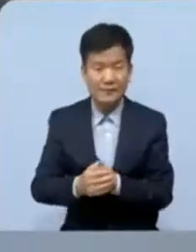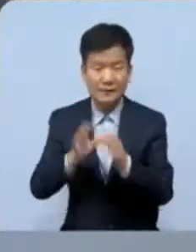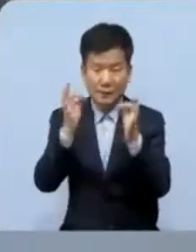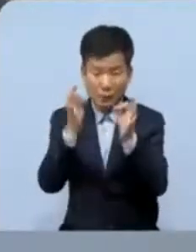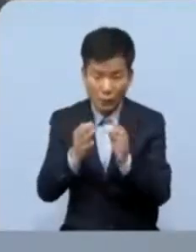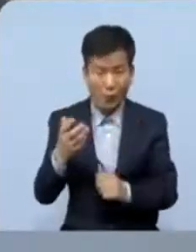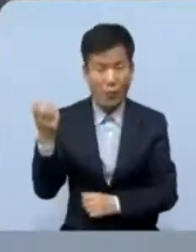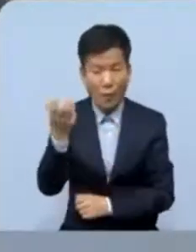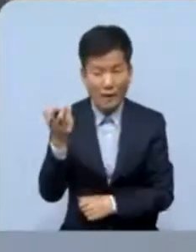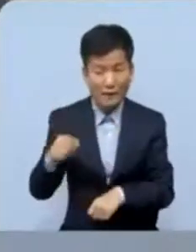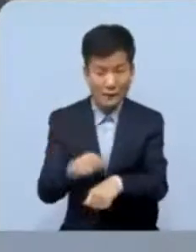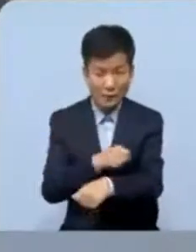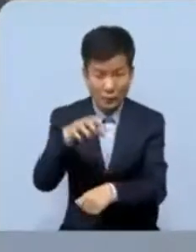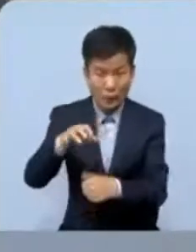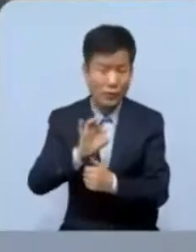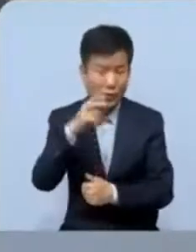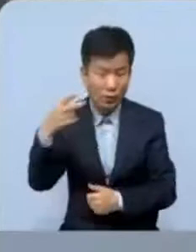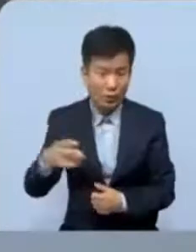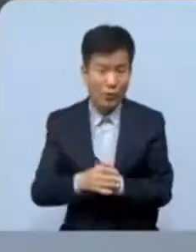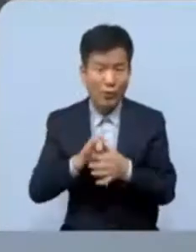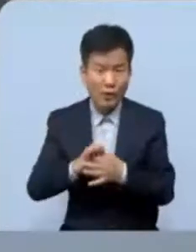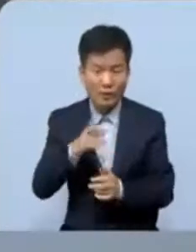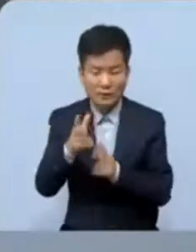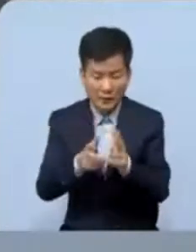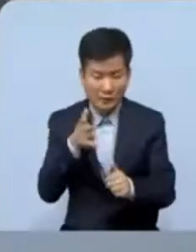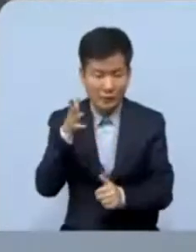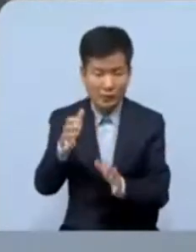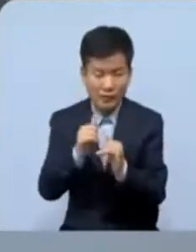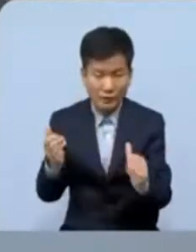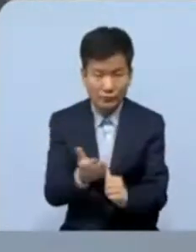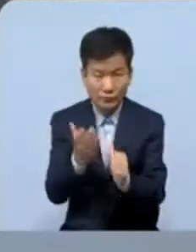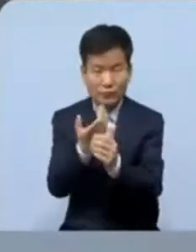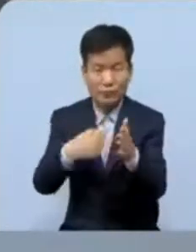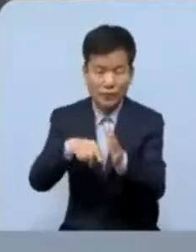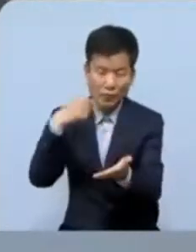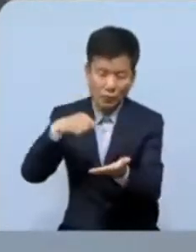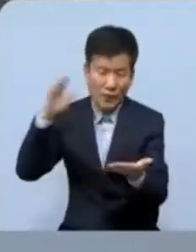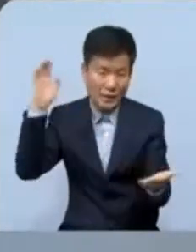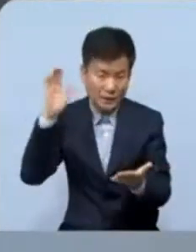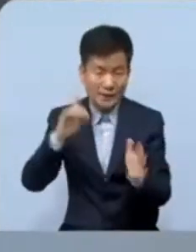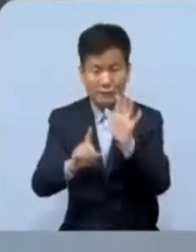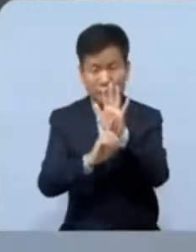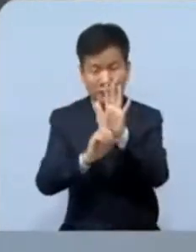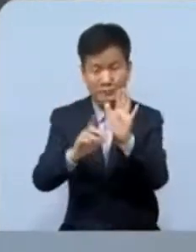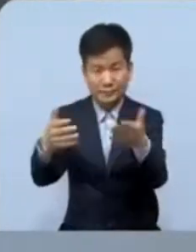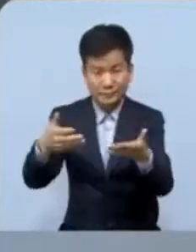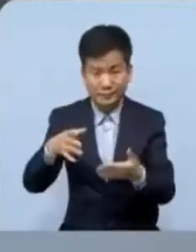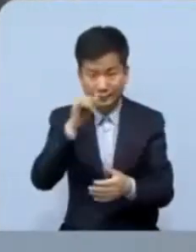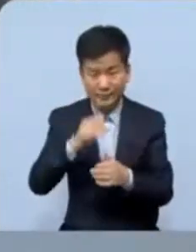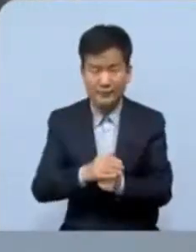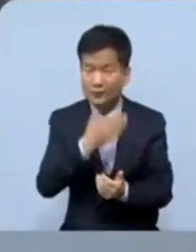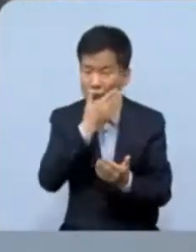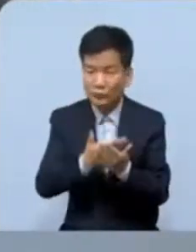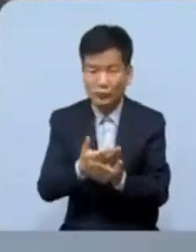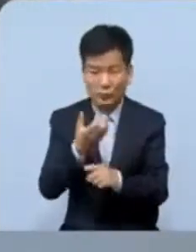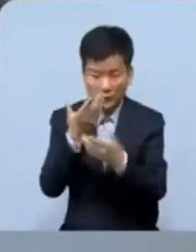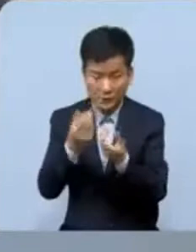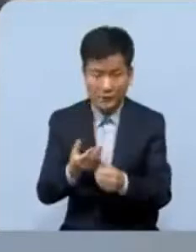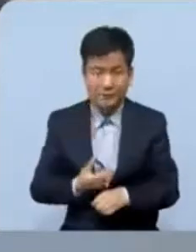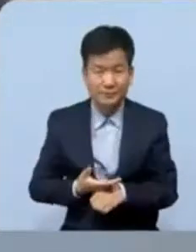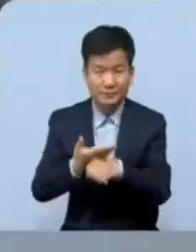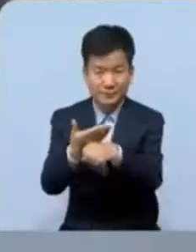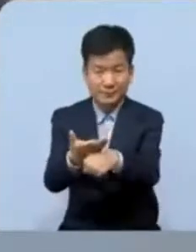와인 산업 특구로 지정된 영동구는 관련 산업 전문가를 육성하기 위해서 교육생을 모집합니다. 지역별 주요 소식을 정진규